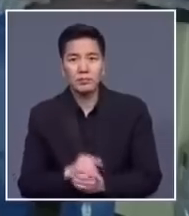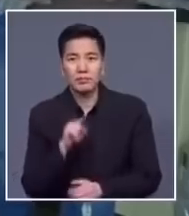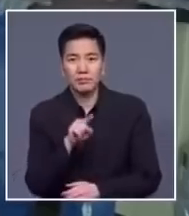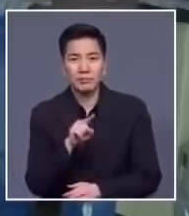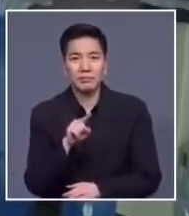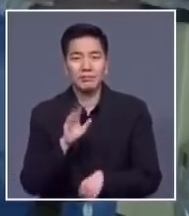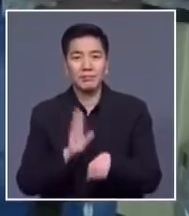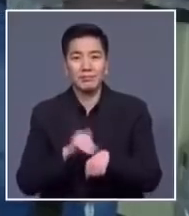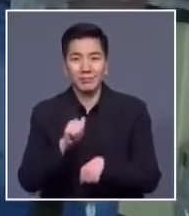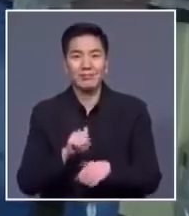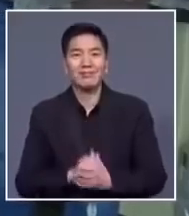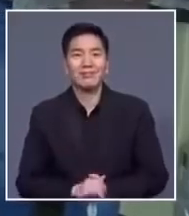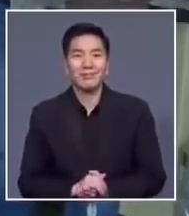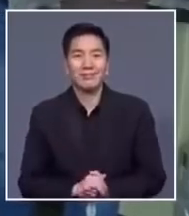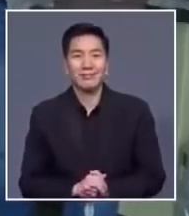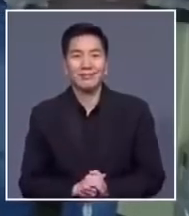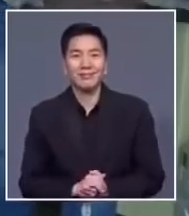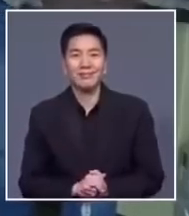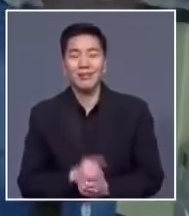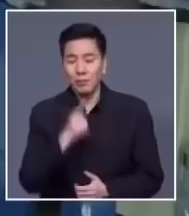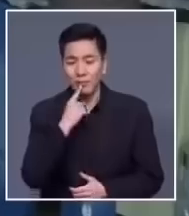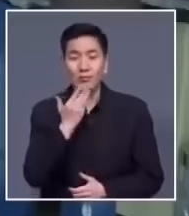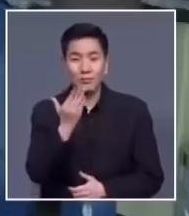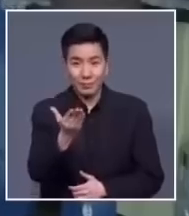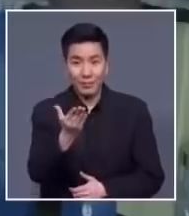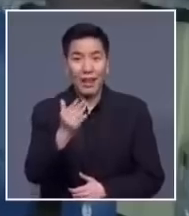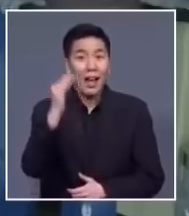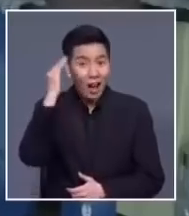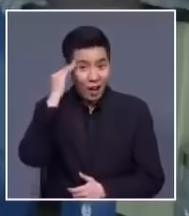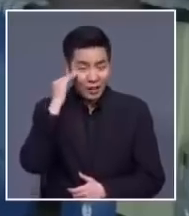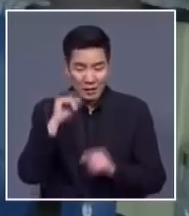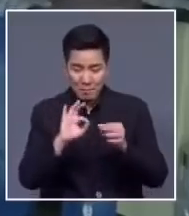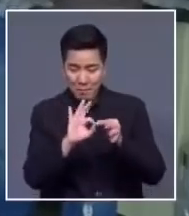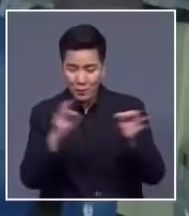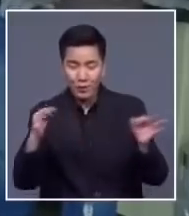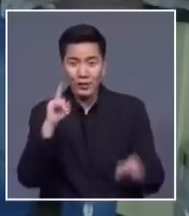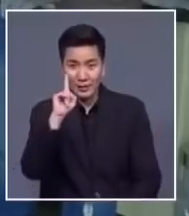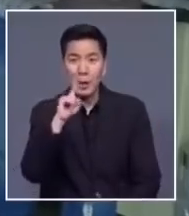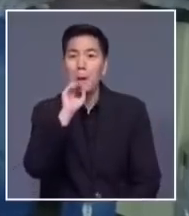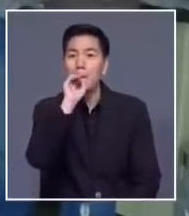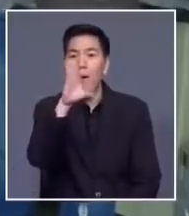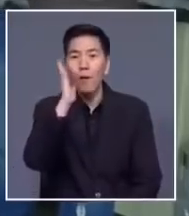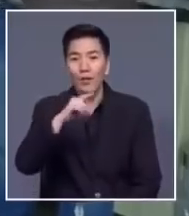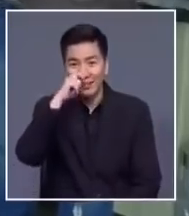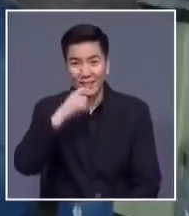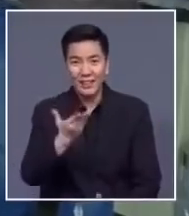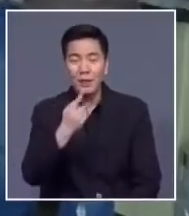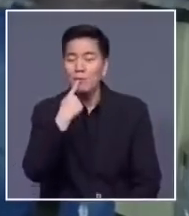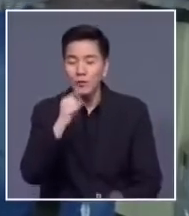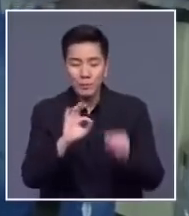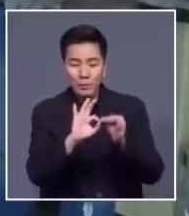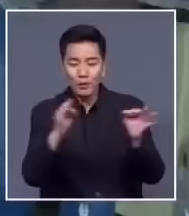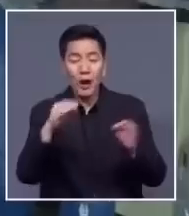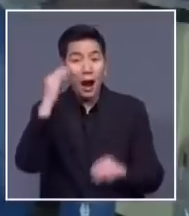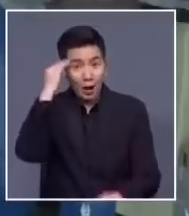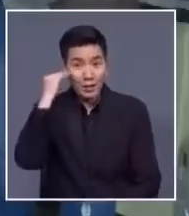นนี้เพราะฉะนั้นพูดกับกล้องหน่อยนะครับบอกสักประโยคหนึ่งพี่น้องที่อยู่ทางบ้านที่เราชมอยู่ครับอยากจะพูดอะไรสักประโยคหนึ่ง